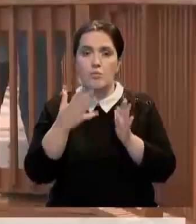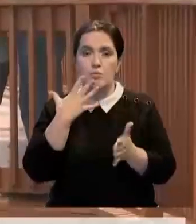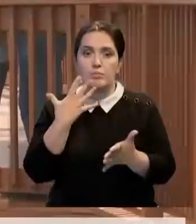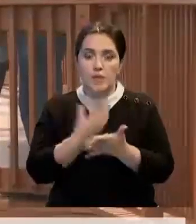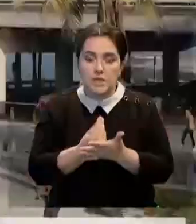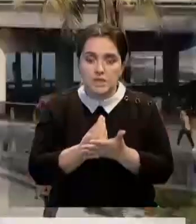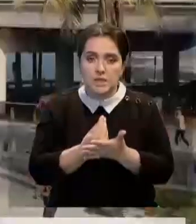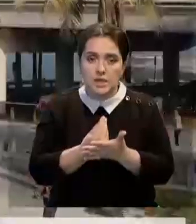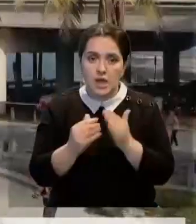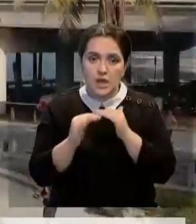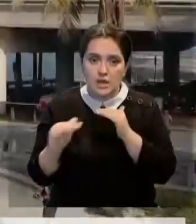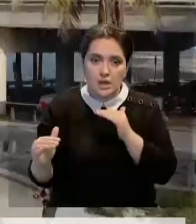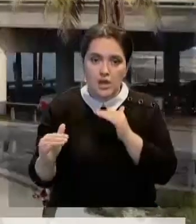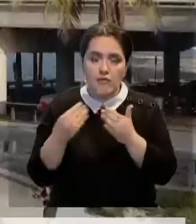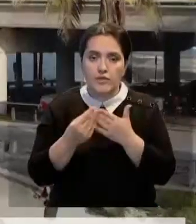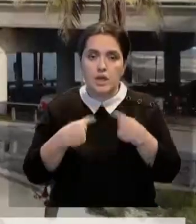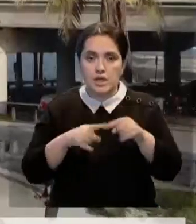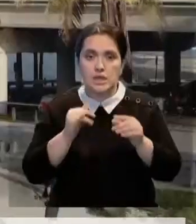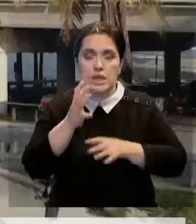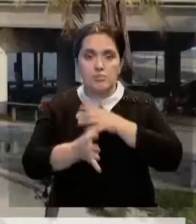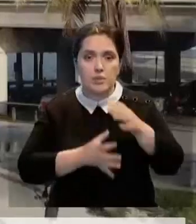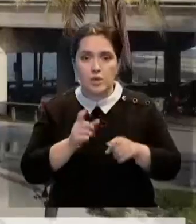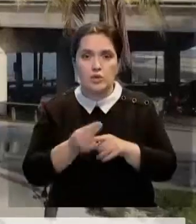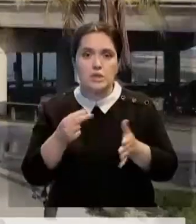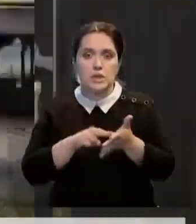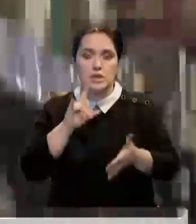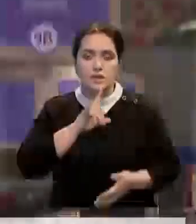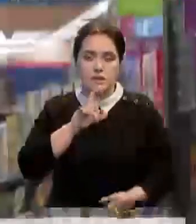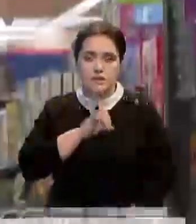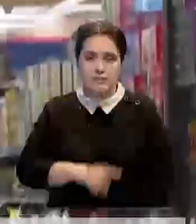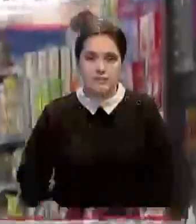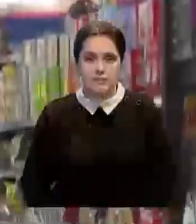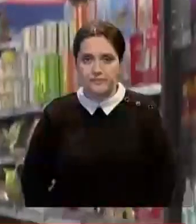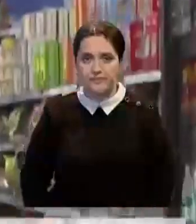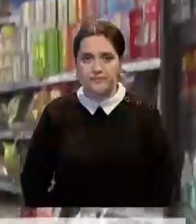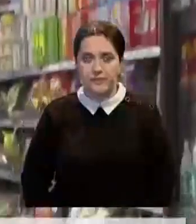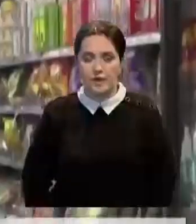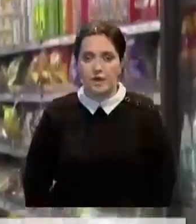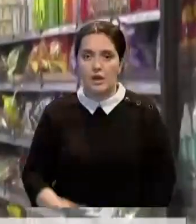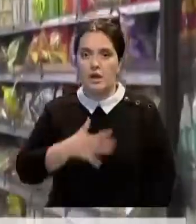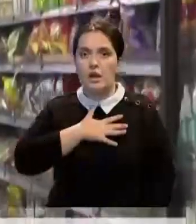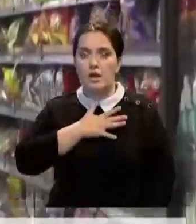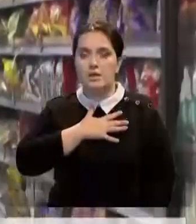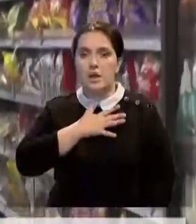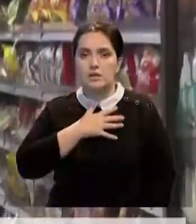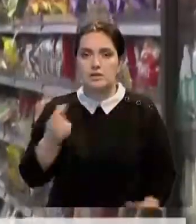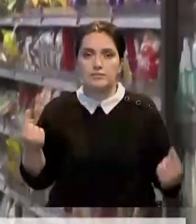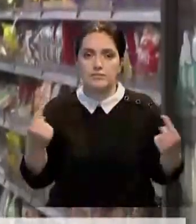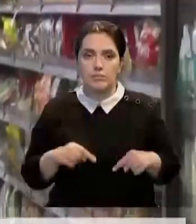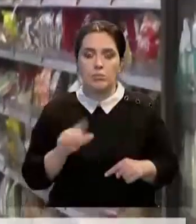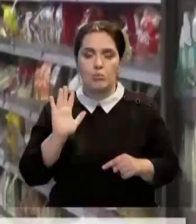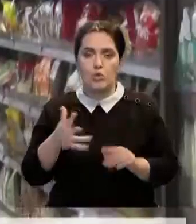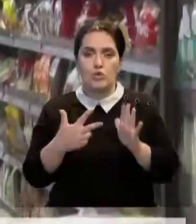финансовые организации, но и мировые системы, а также цены на нефть. В соседней Канаде инфляция может подняться